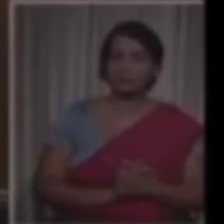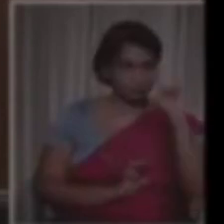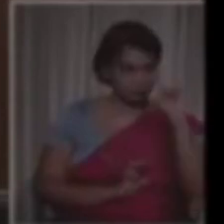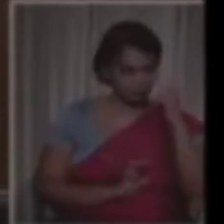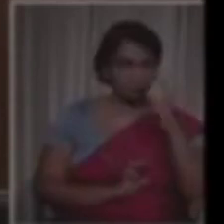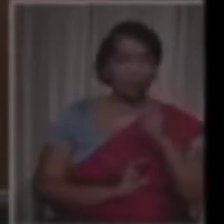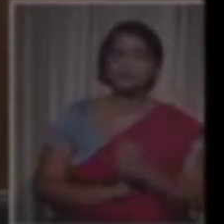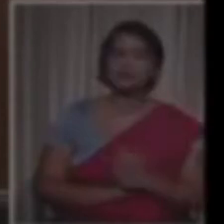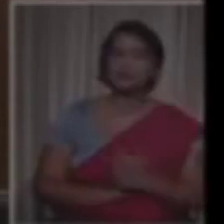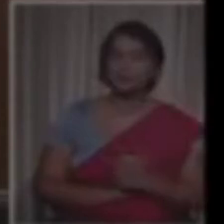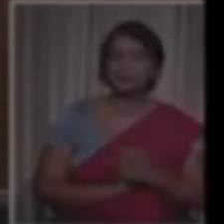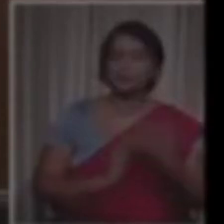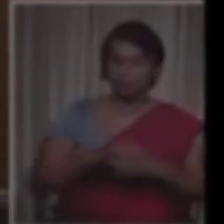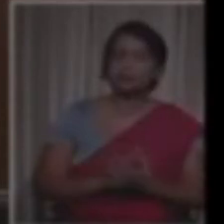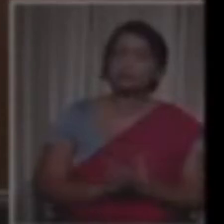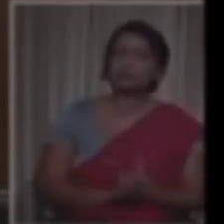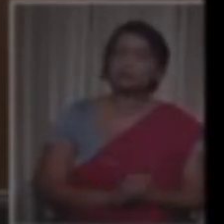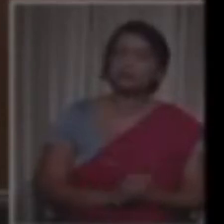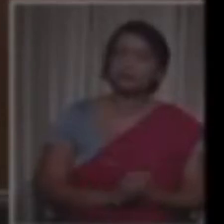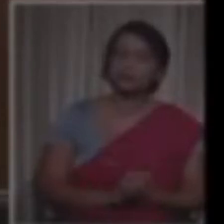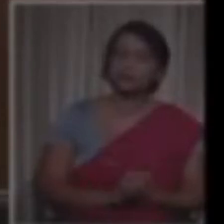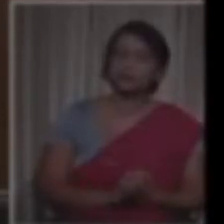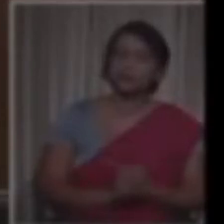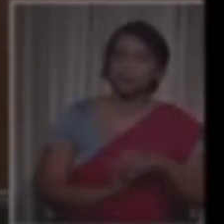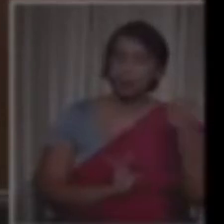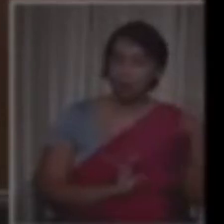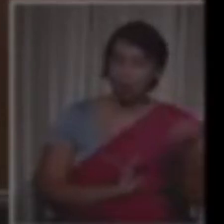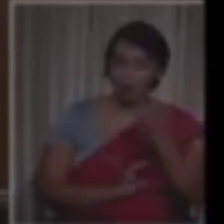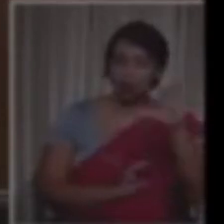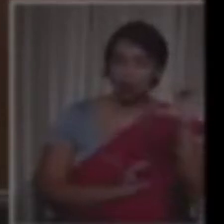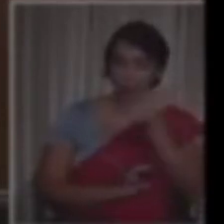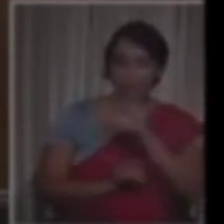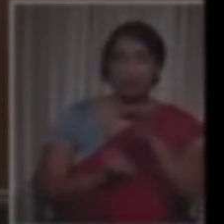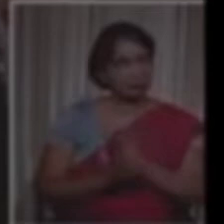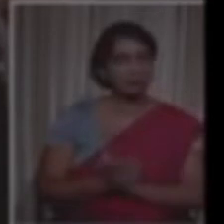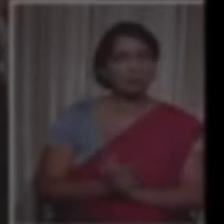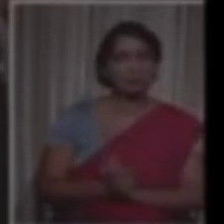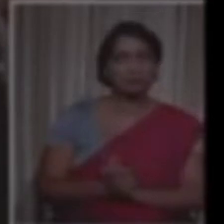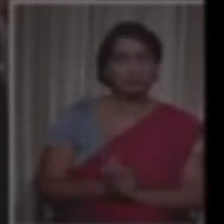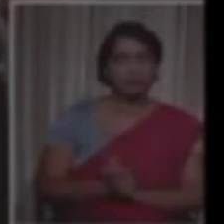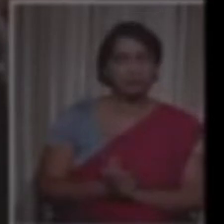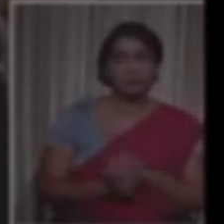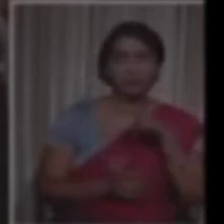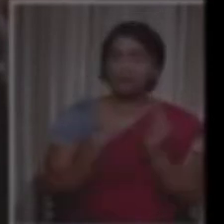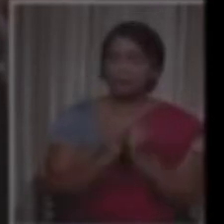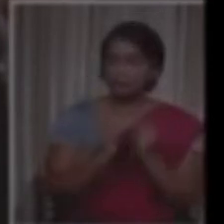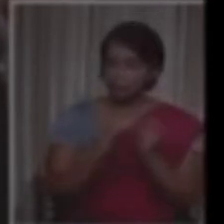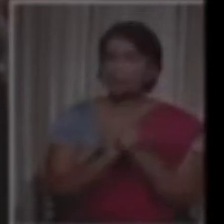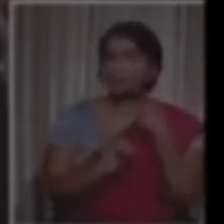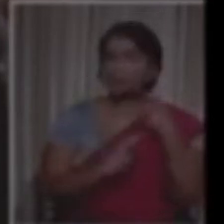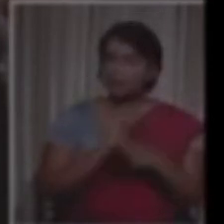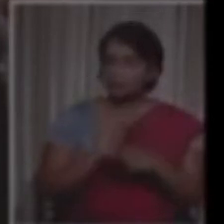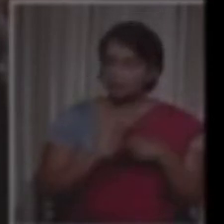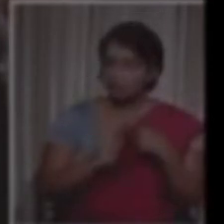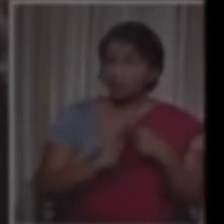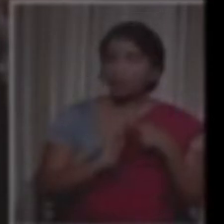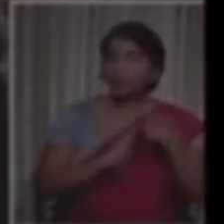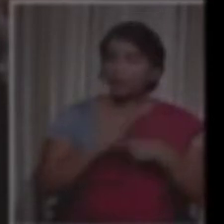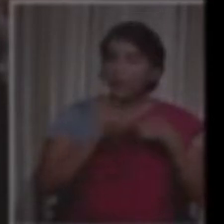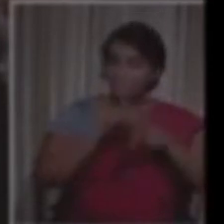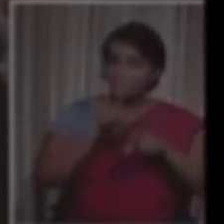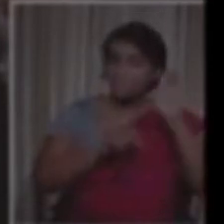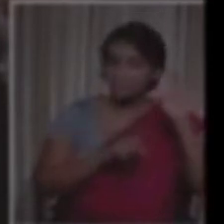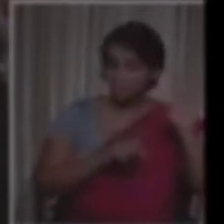මම සුබපතනම අභිනමින් තෝරා පත් කරගත් ජනාධිපතිතුමාට එතුමාගේ කාර්යයන් රටත් රටේ ජනතාව